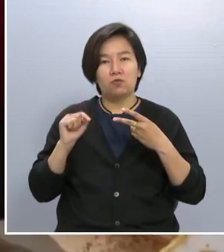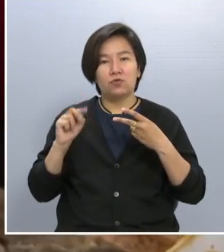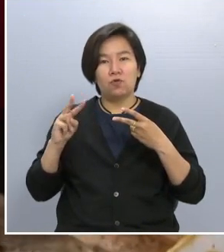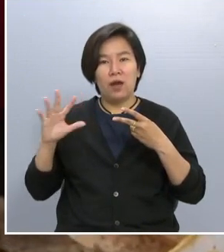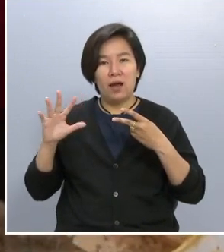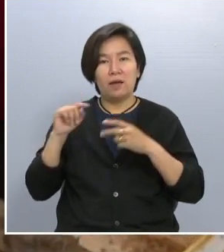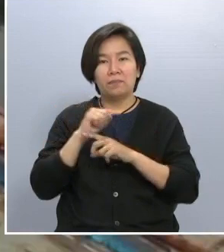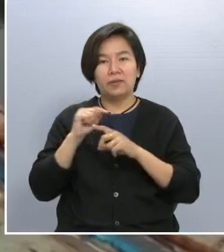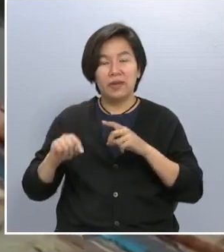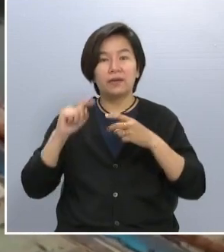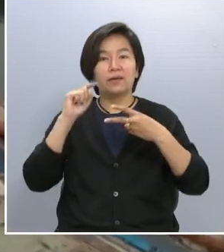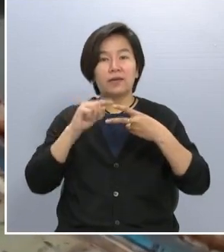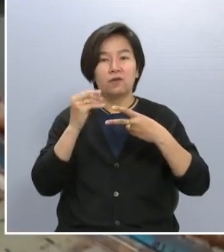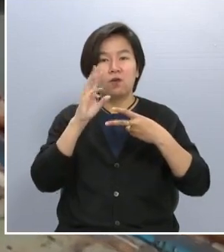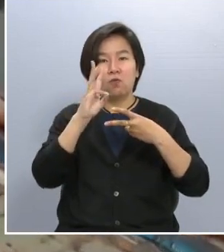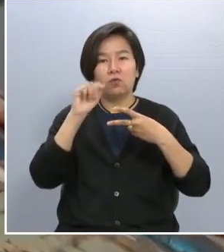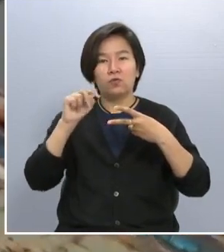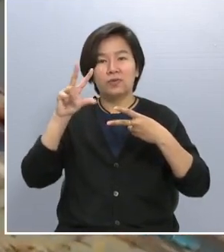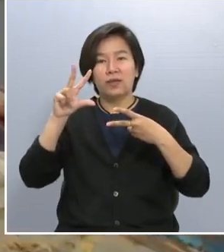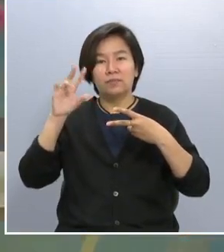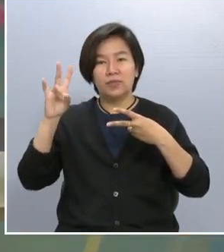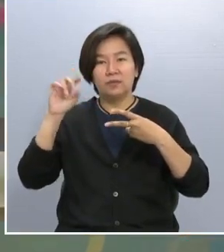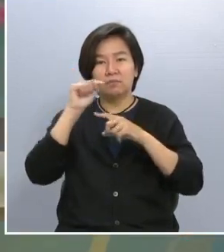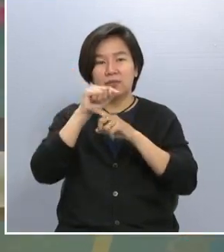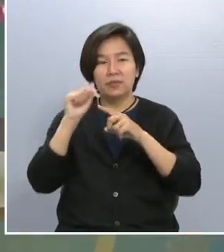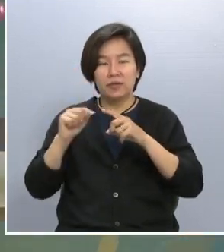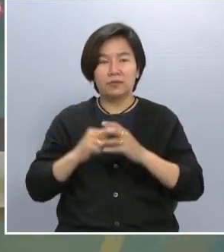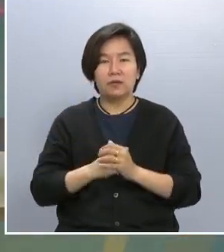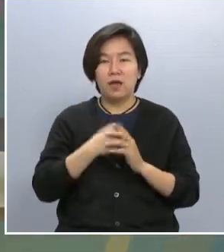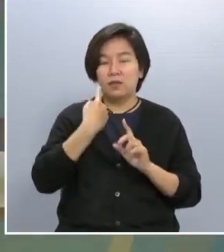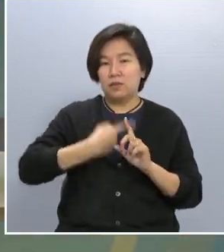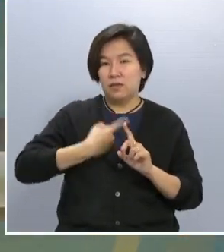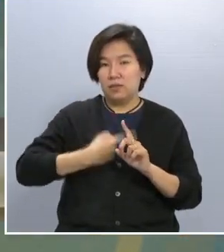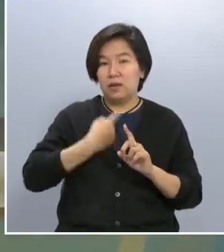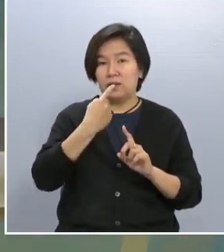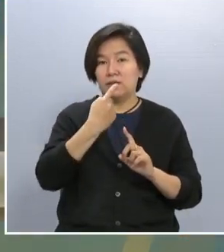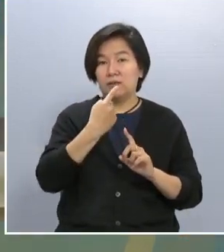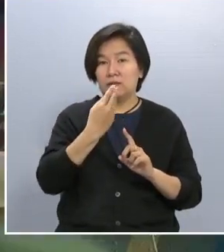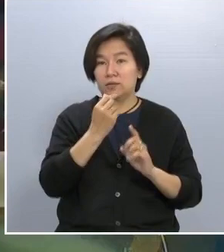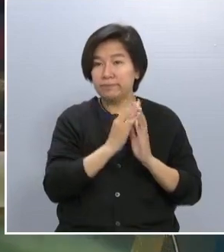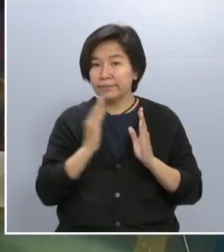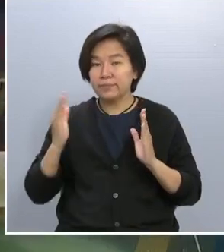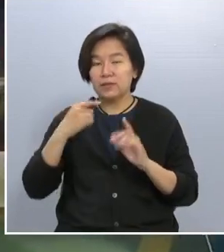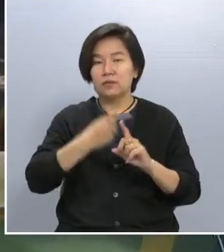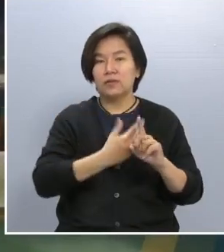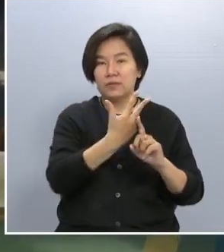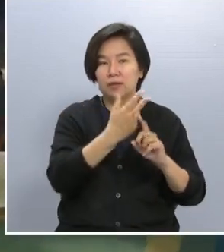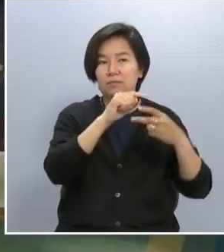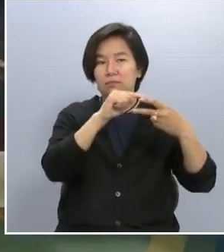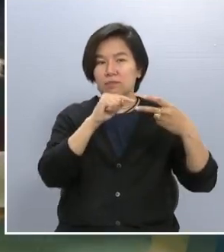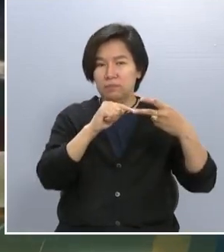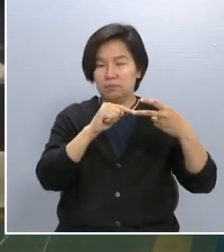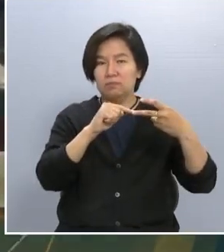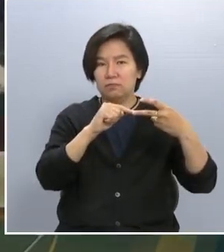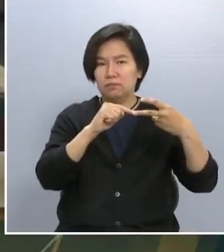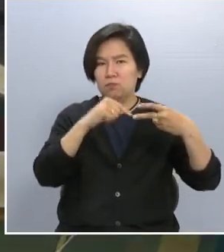Rangeขึ้นไป 6.37%แต่ถ้ารายเดือนของเดือนมีนาคมเวสเท็กซัสและเบนซ์ลงทั้งคู่นะคะ